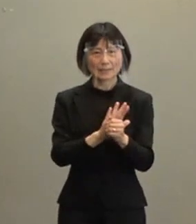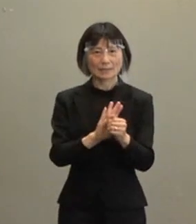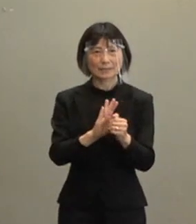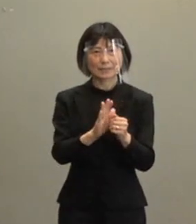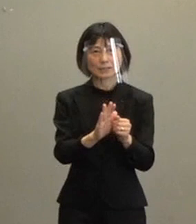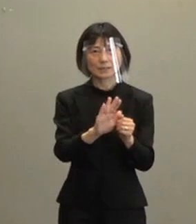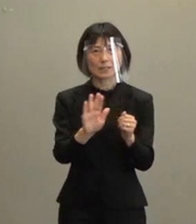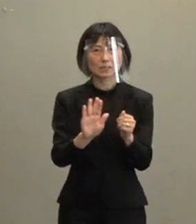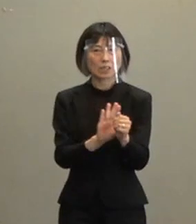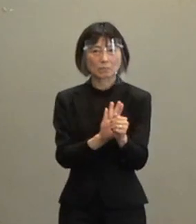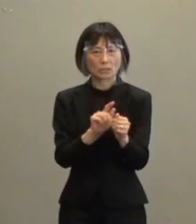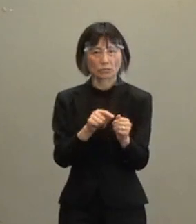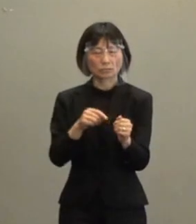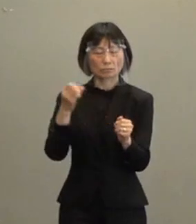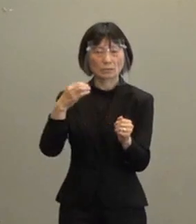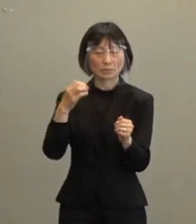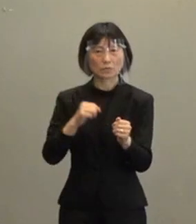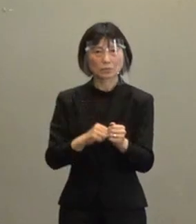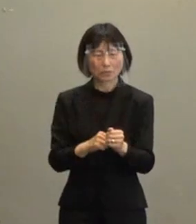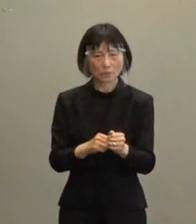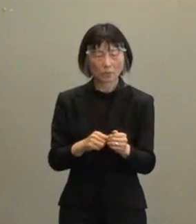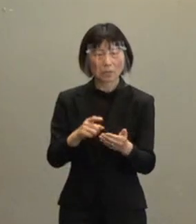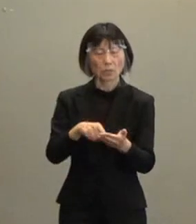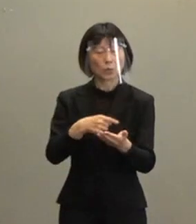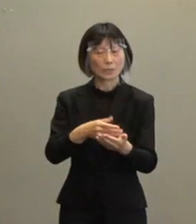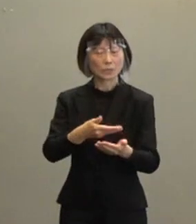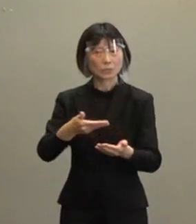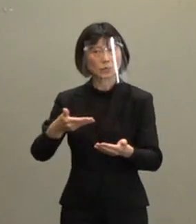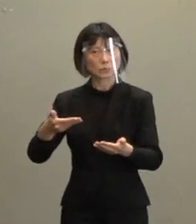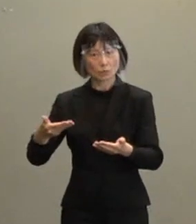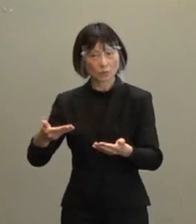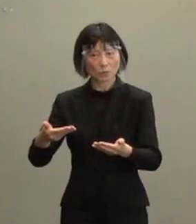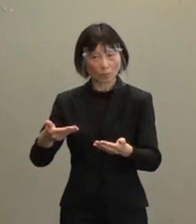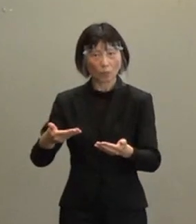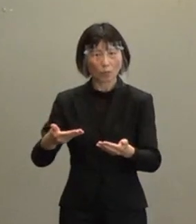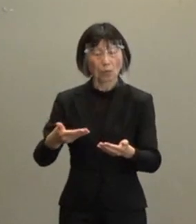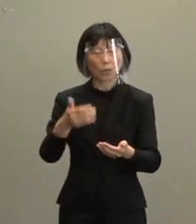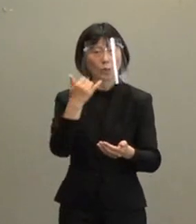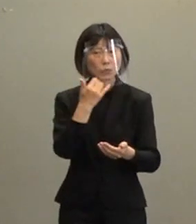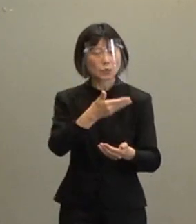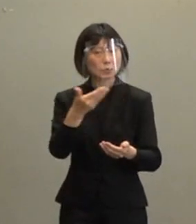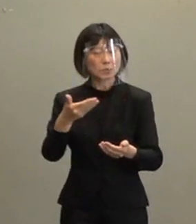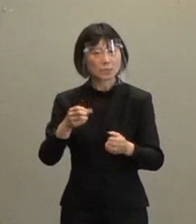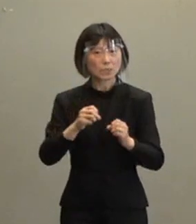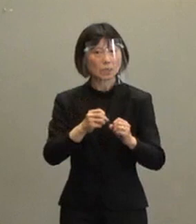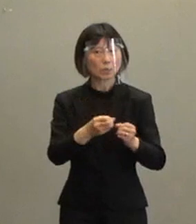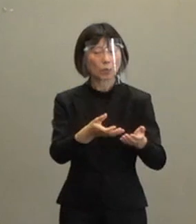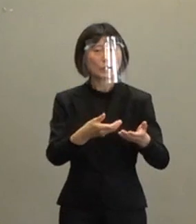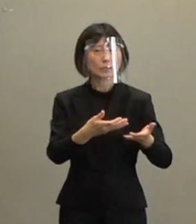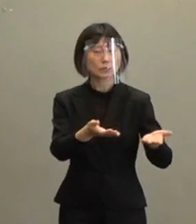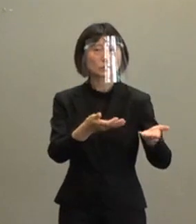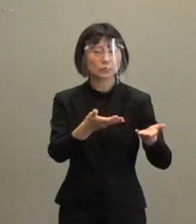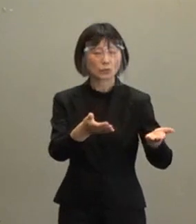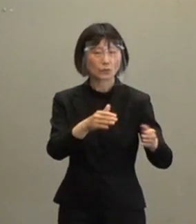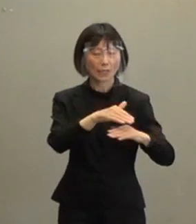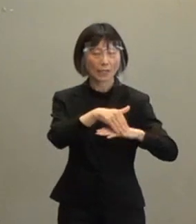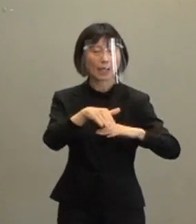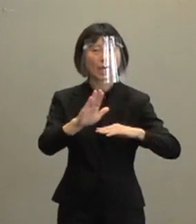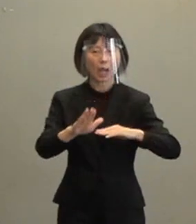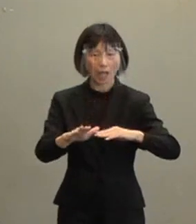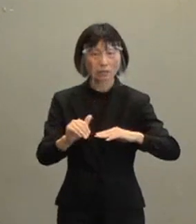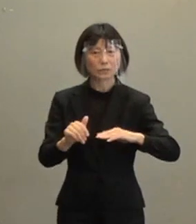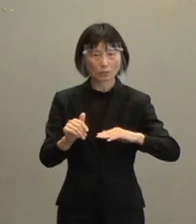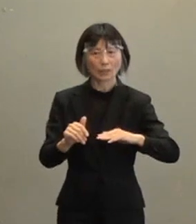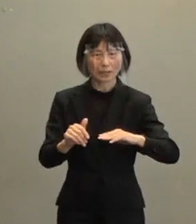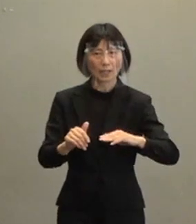、東京電力は処理水を1つ詰めた上で海に放出するという計画を出していて、それを原子力規制委